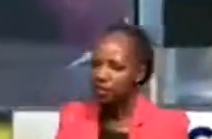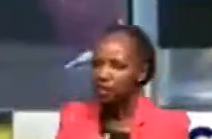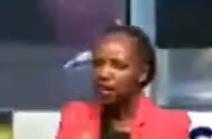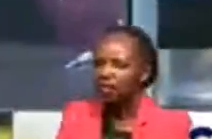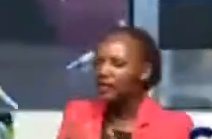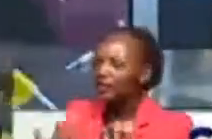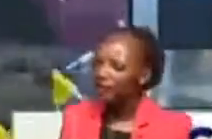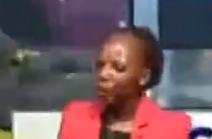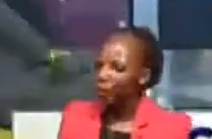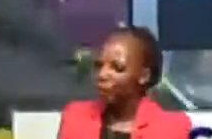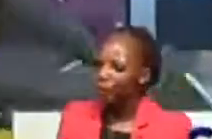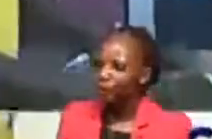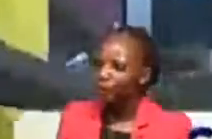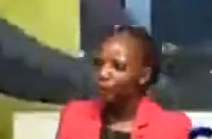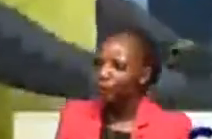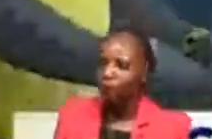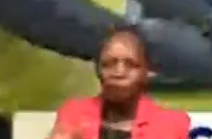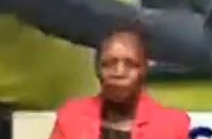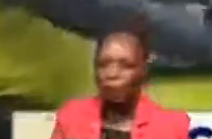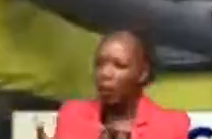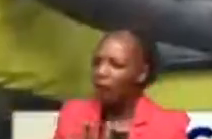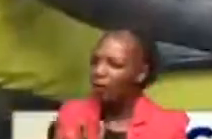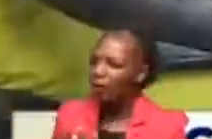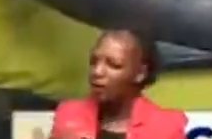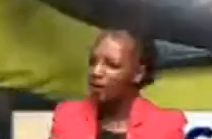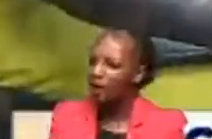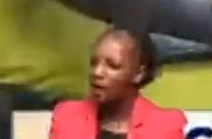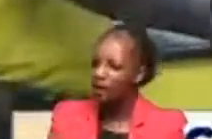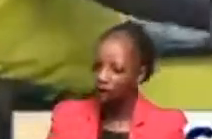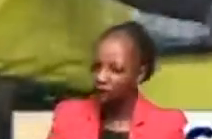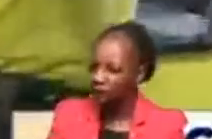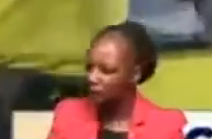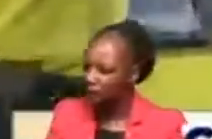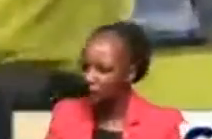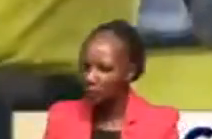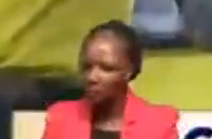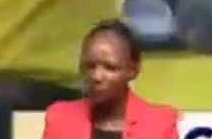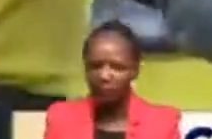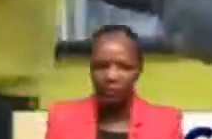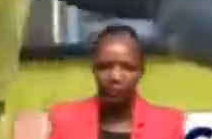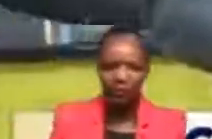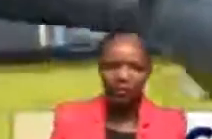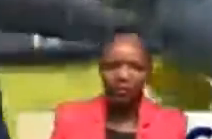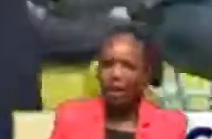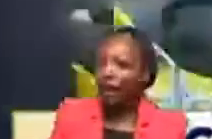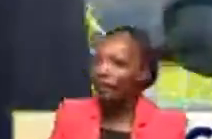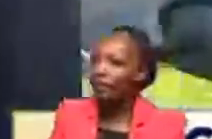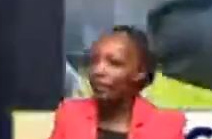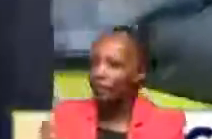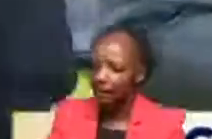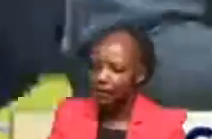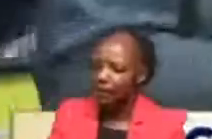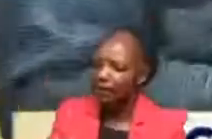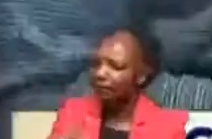sasa mnashuhudia idadi kama hiyo ya hapo awali au wamepungua au wameongezeka? Na ni wakati upi ambao wanakuja kwa